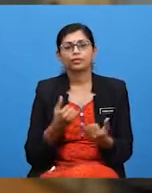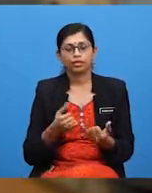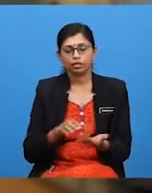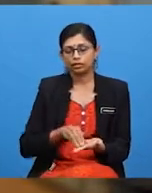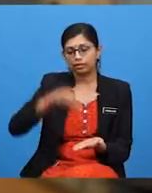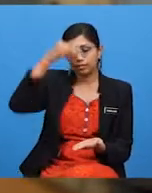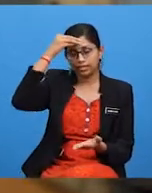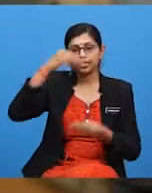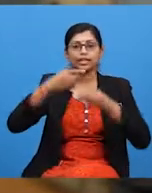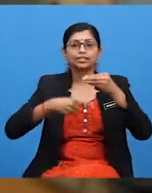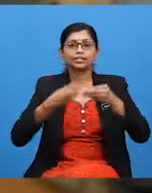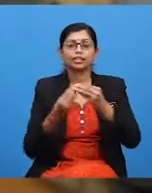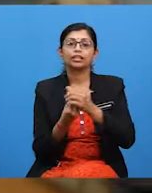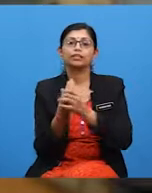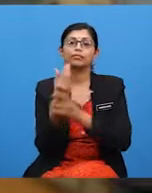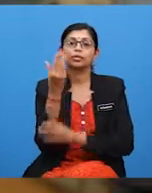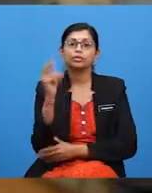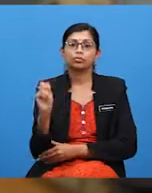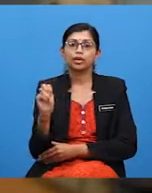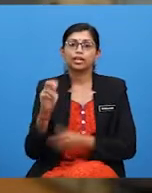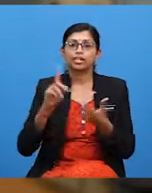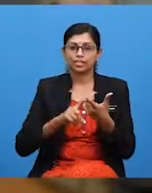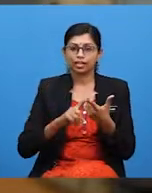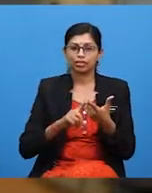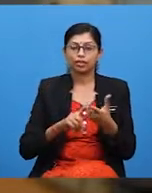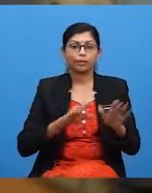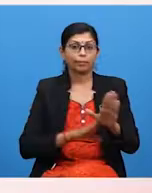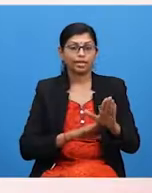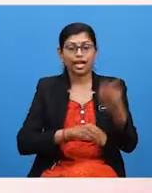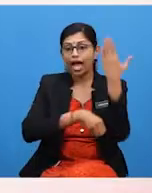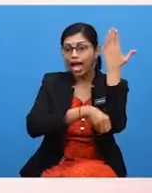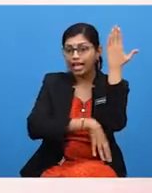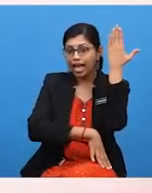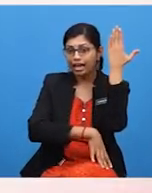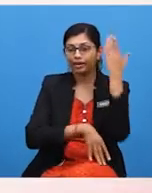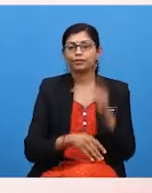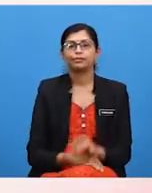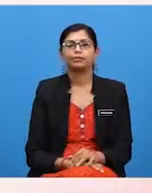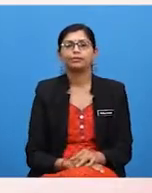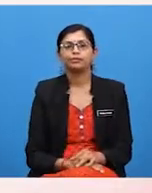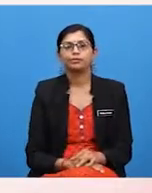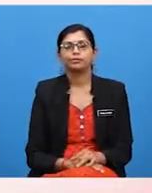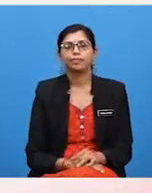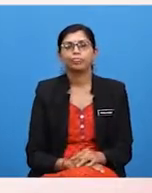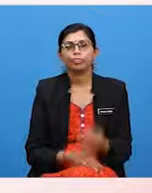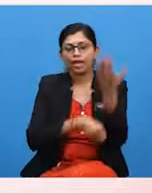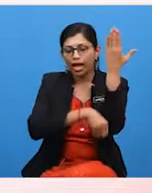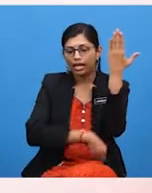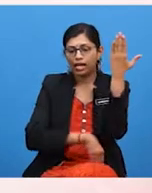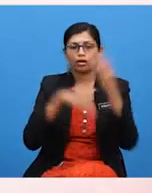belajar tentang pertumbuhan sekunder pada akar. Akar tumbuhan